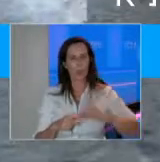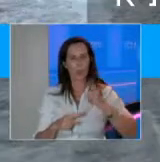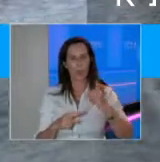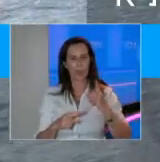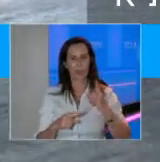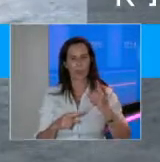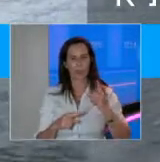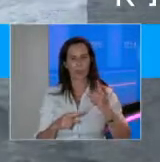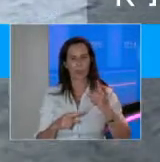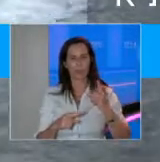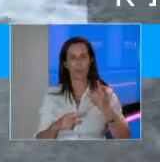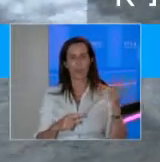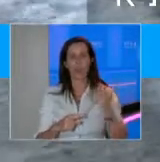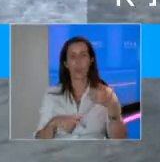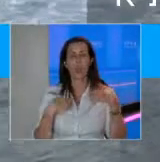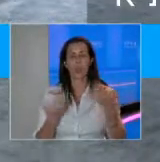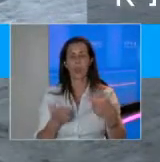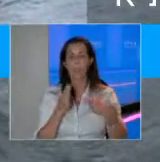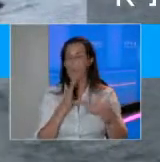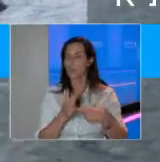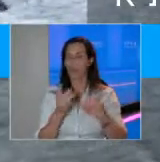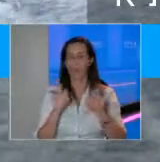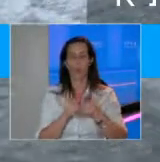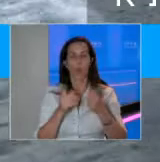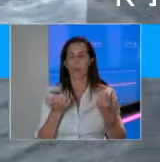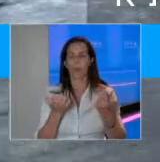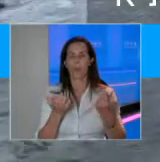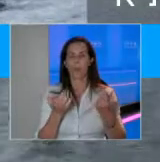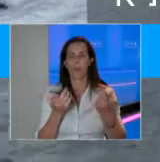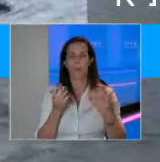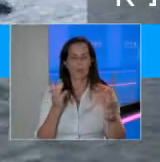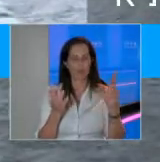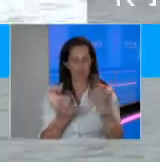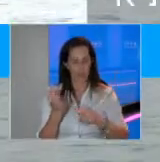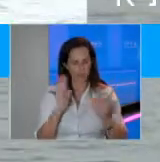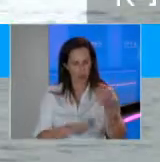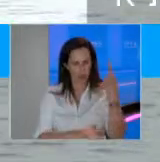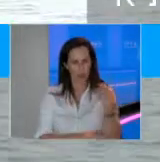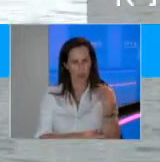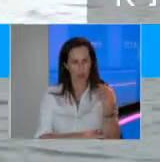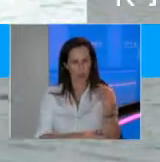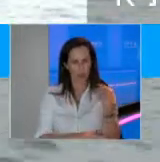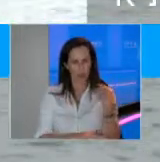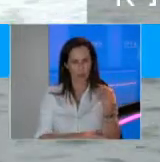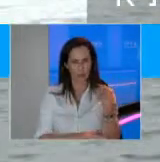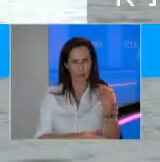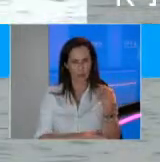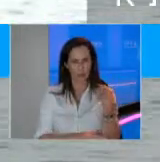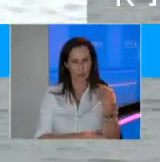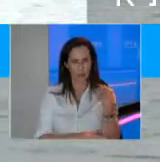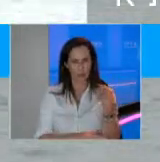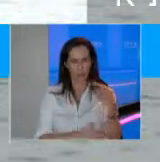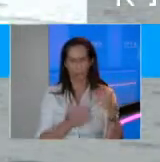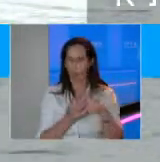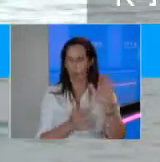מדויקות, ושלא יאפשרו למשל כמו במקרה של קראתי בשבוע שעבר על אותו